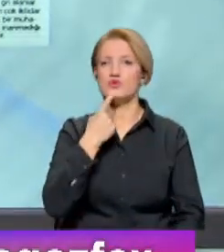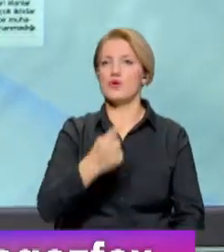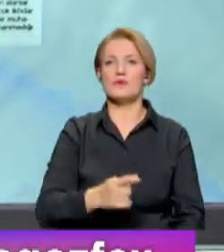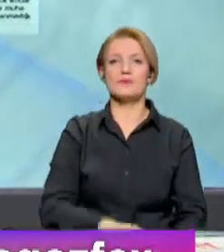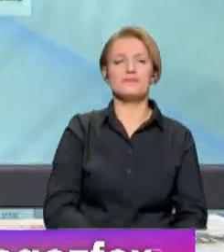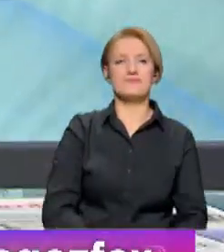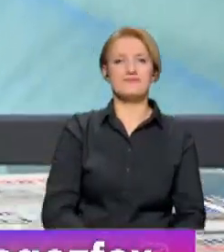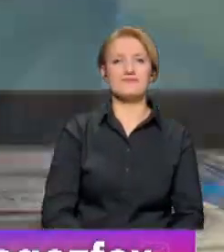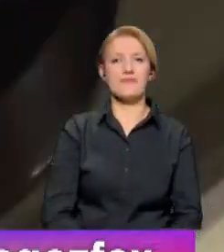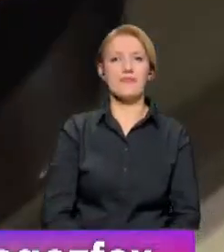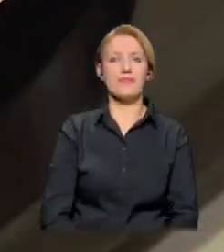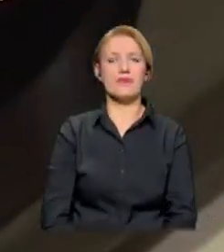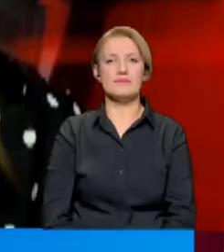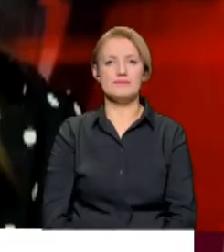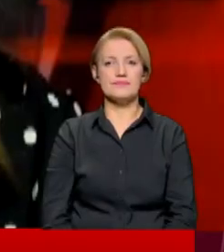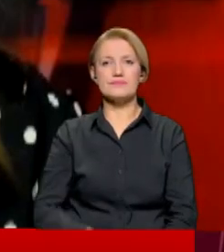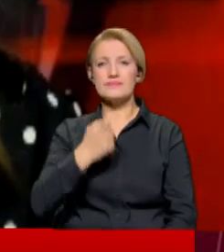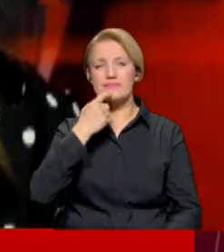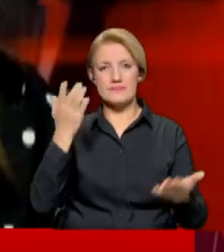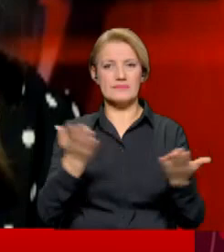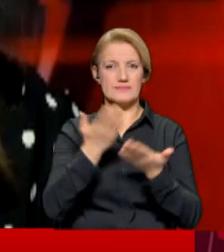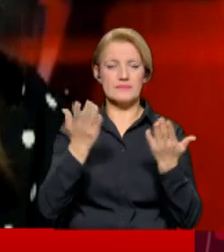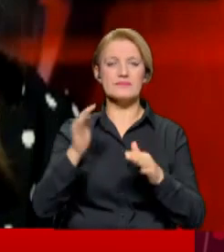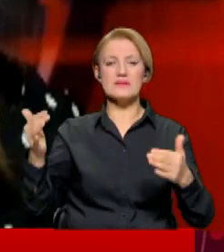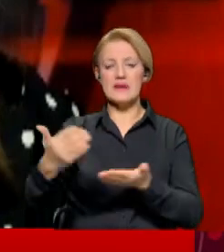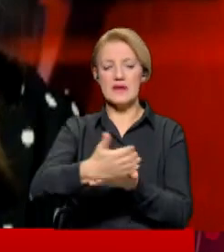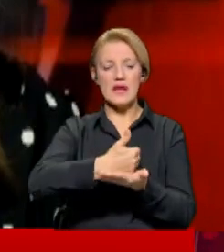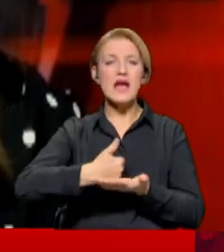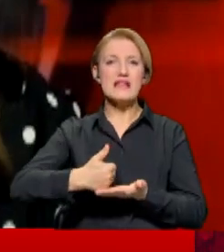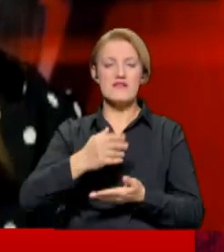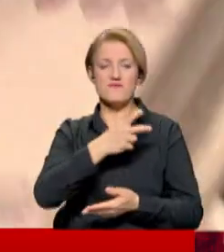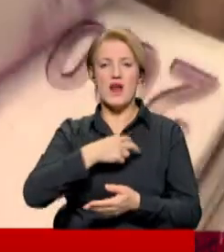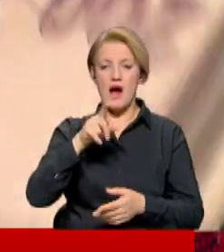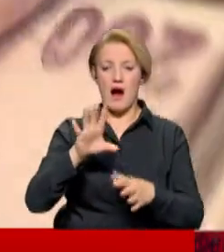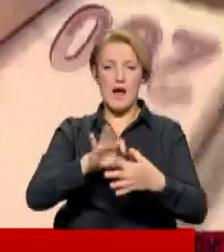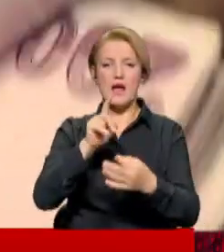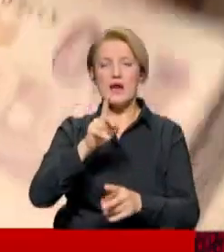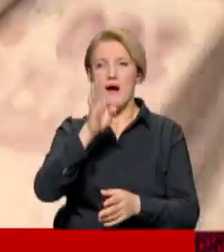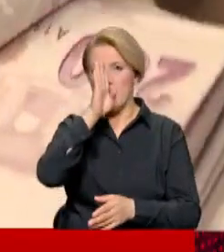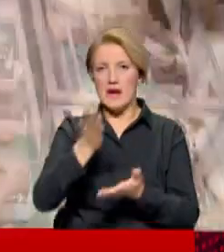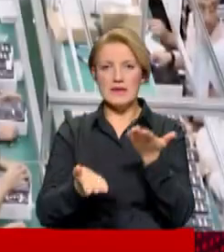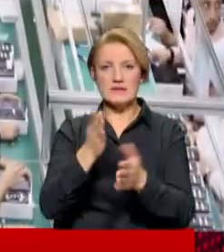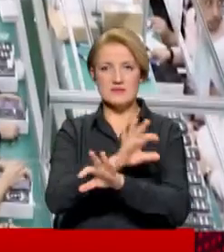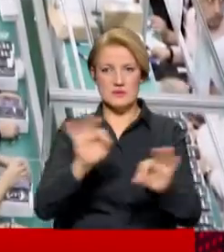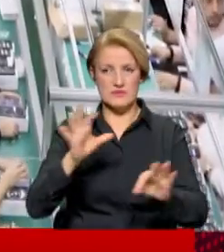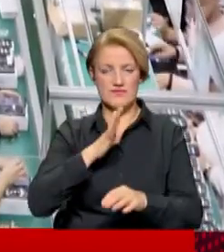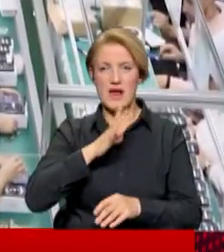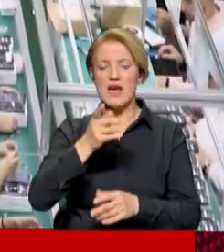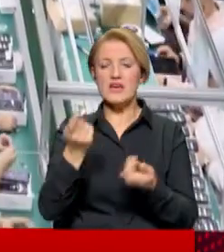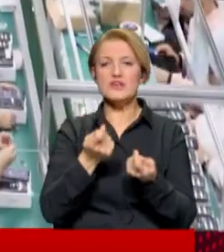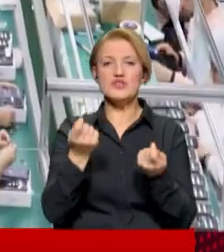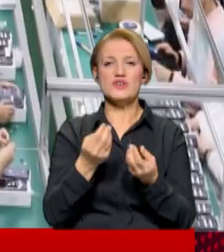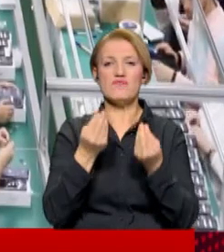söylüyor yıllardan beri gelir vergisi ile ilgili bir adaletsizlik var biz Türk olarak Türkiye işveren